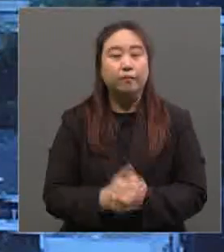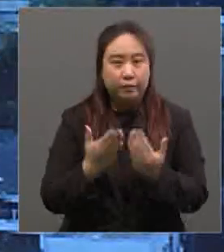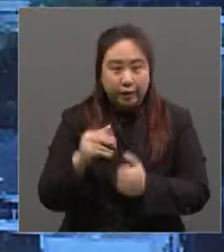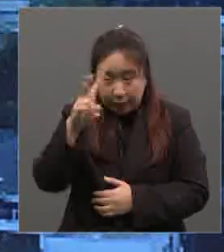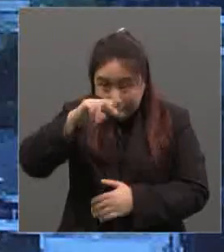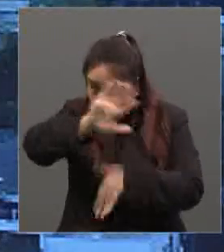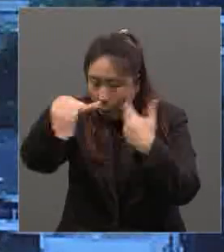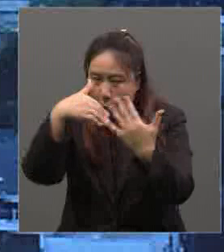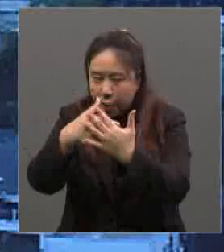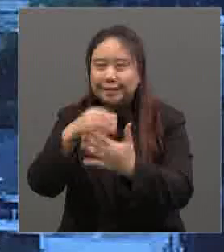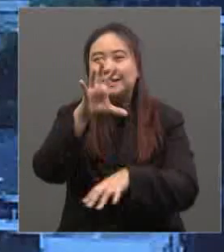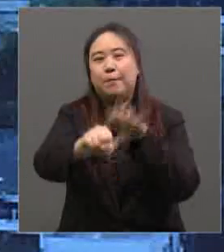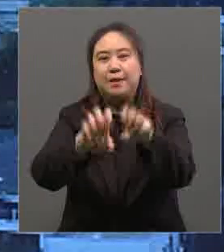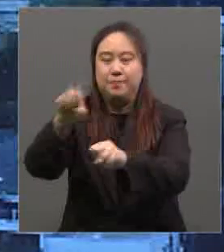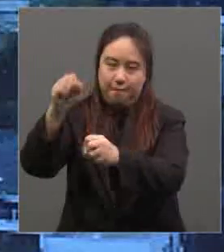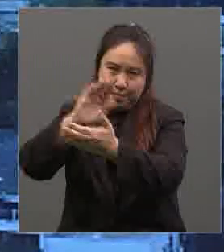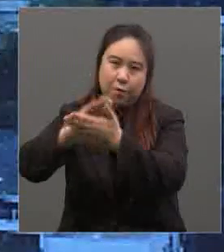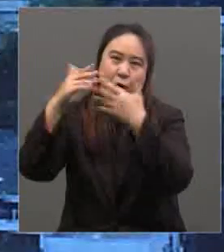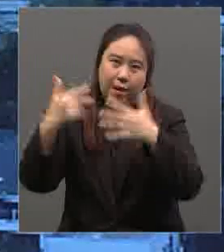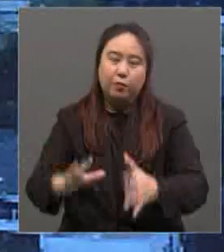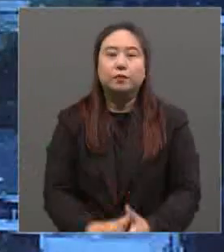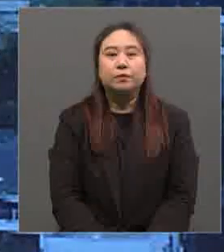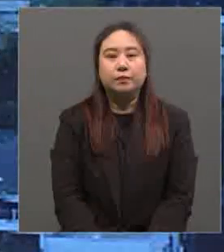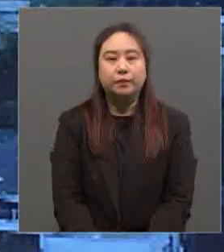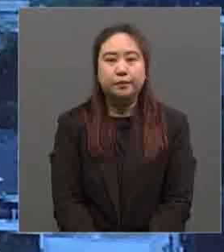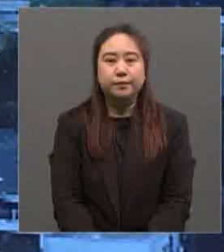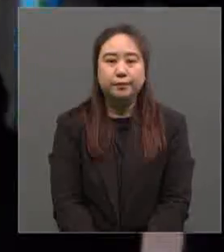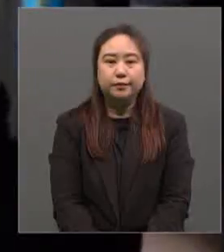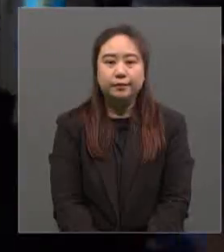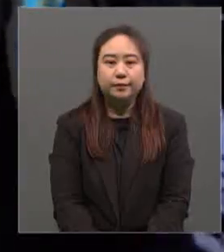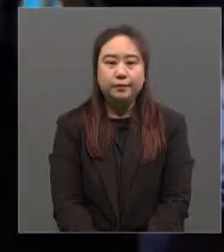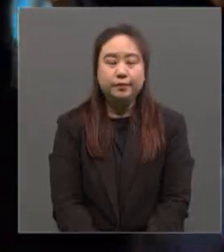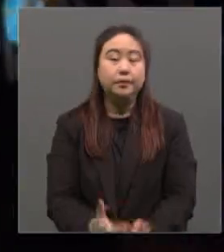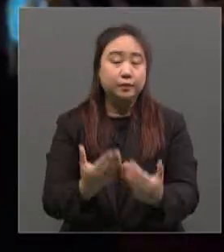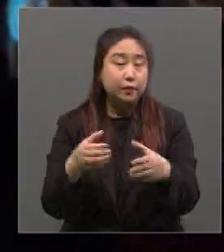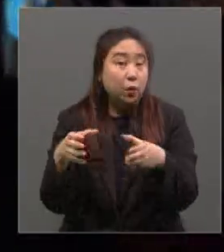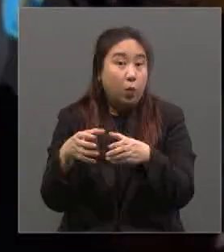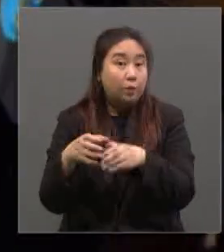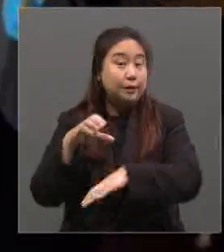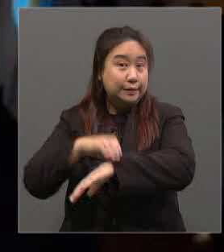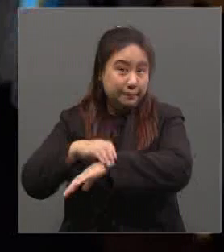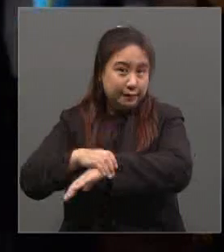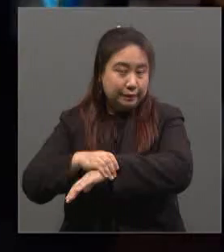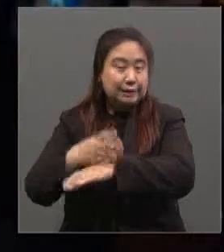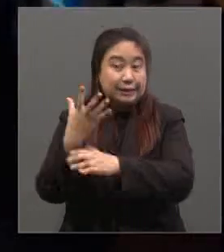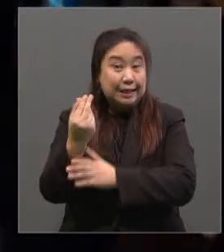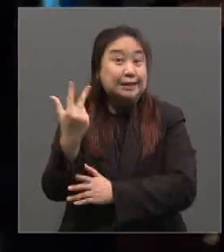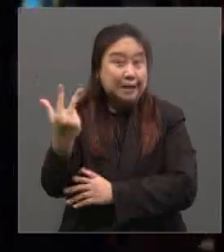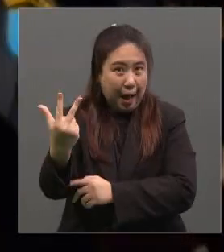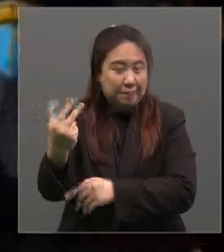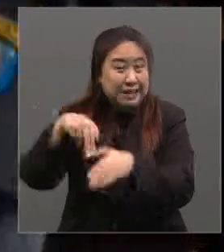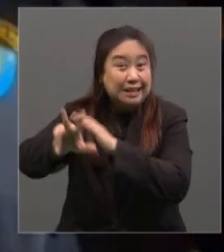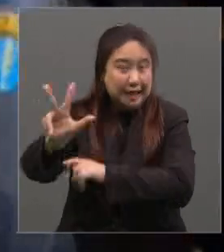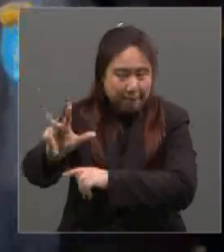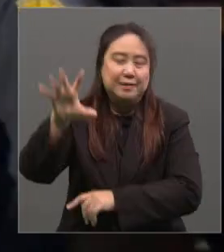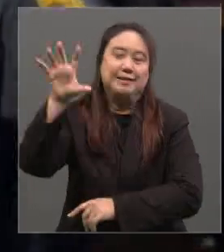ได้ทั้งหมดแล้วหลังจากที่หนีบกบดานไปประเทศเพื่อนบ้านค่ะโดยชุดสืบสวนจับกุมผู้ต้องหาที่เหลืออีก 3คนได้นะคะเมื่อ